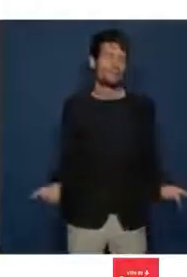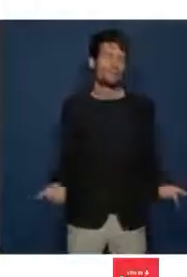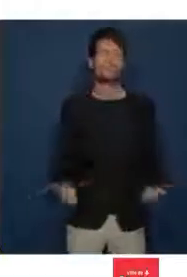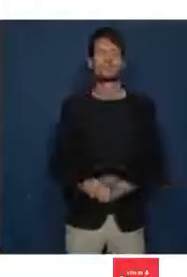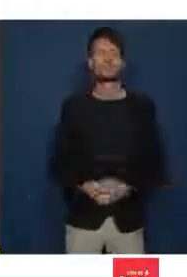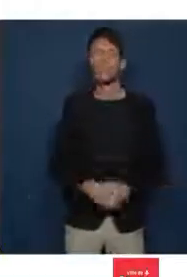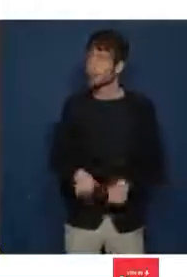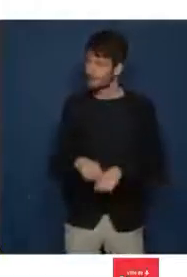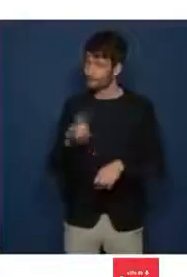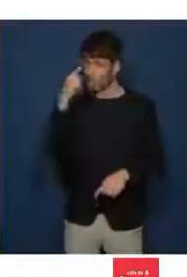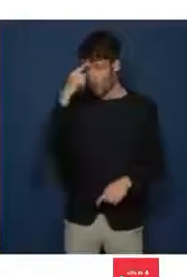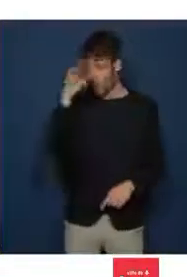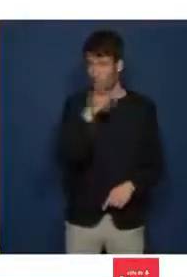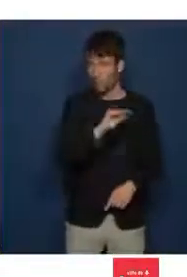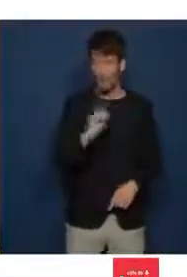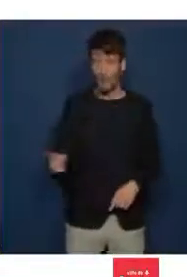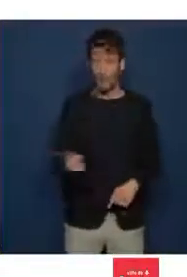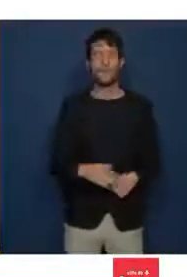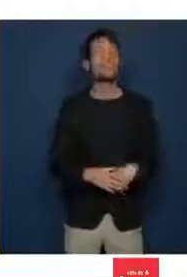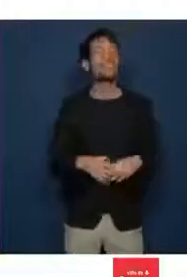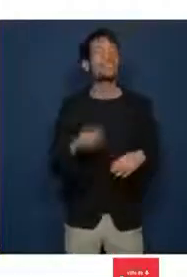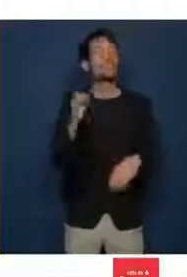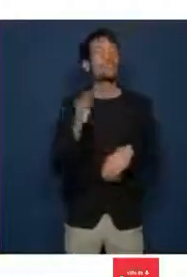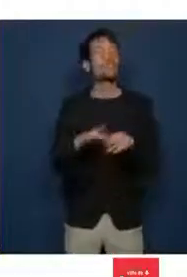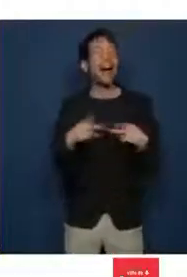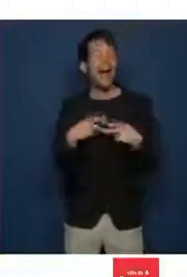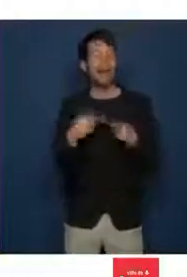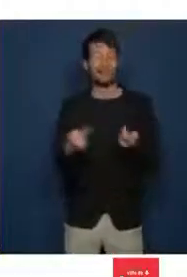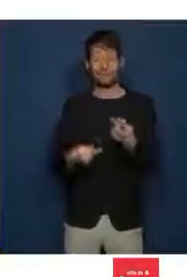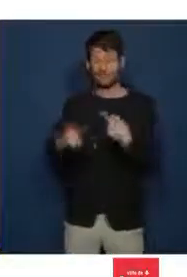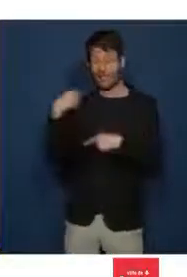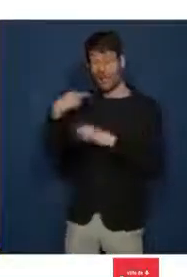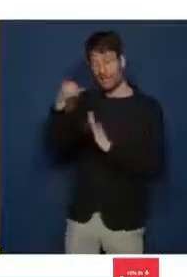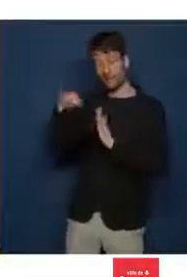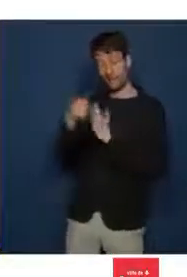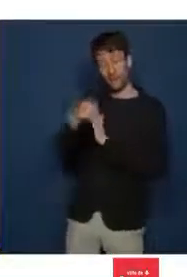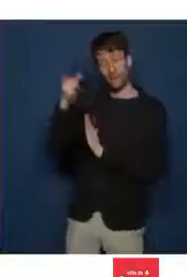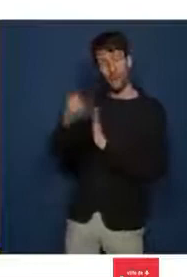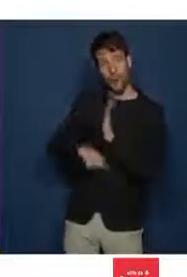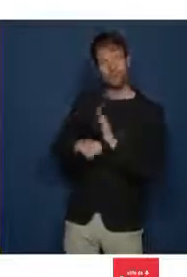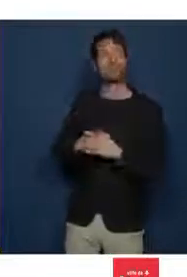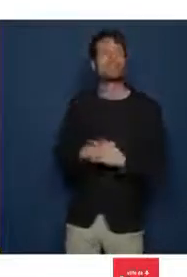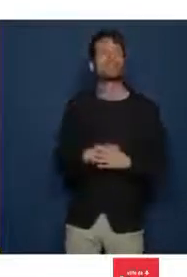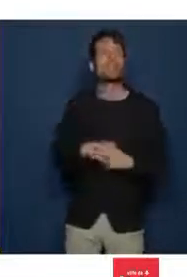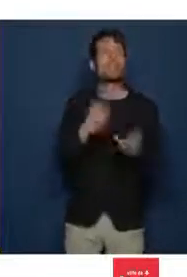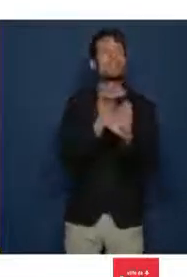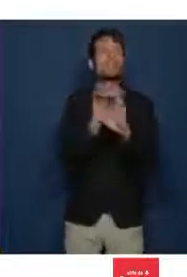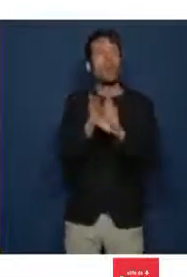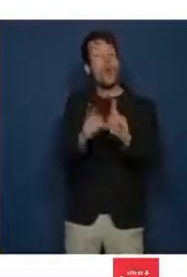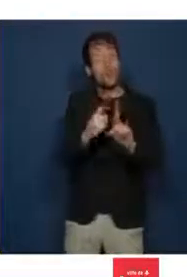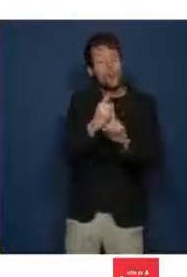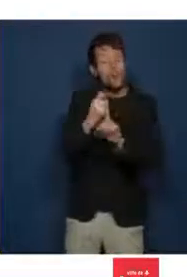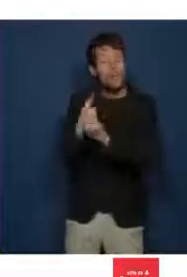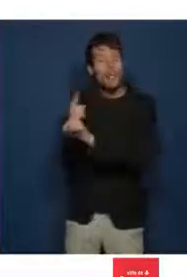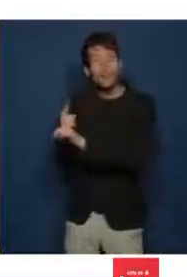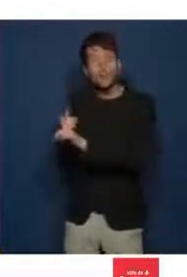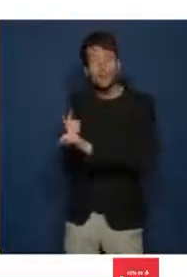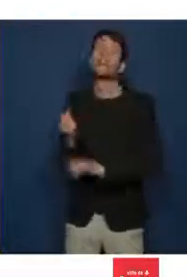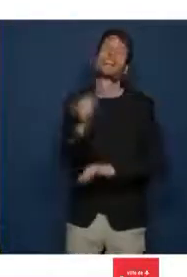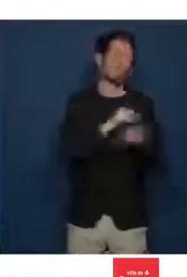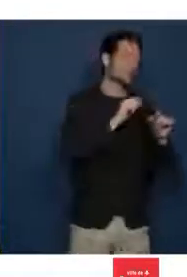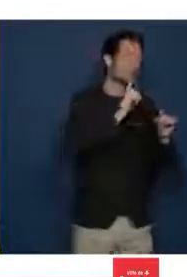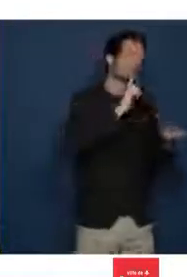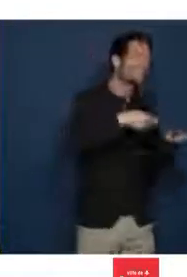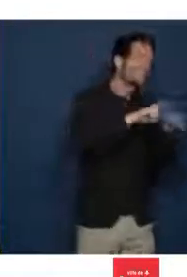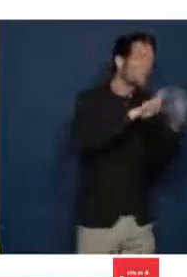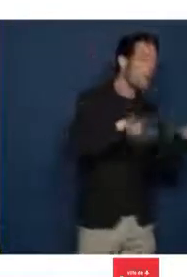qu'il a également été annoncé à la fin du mois dernier que les consultations chez un psychologue pourront, sur prescription médicale, être